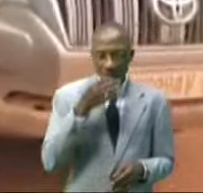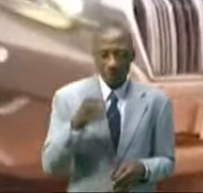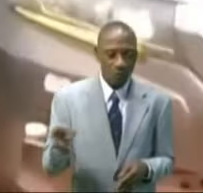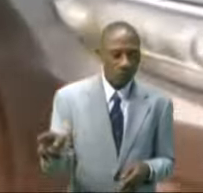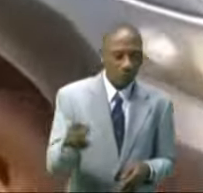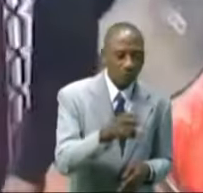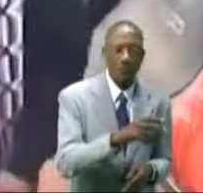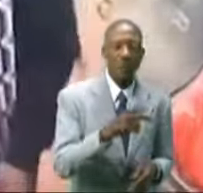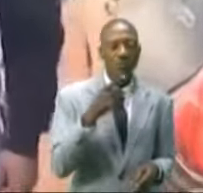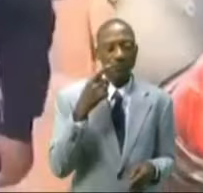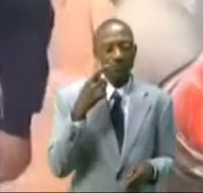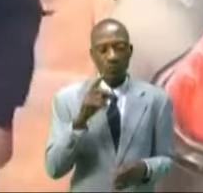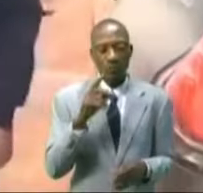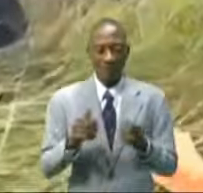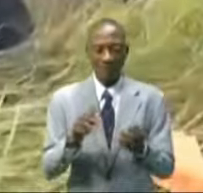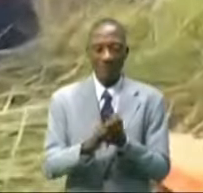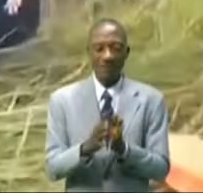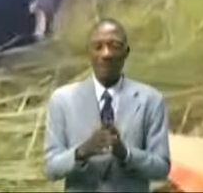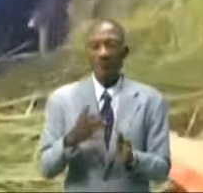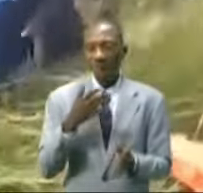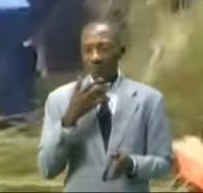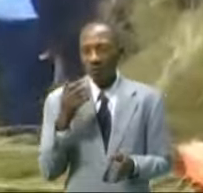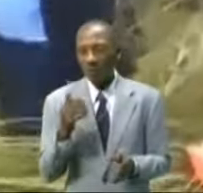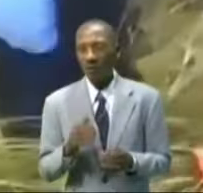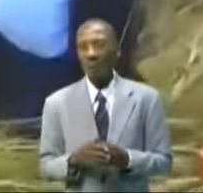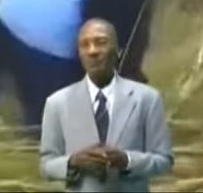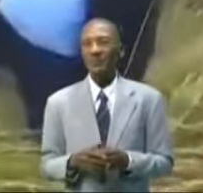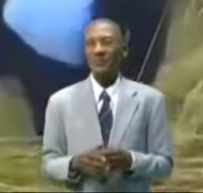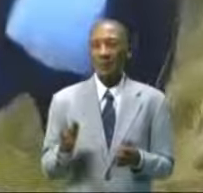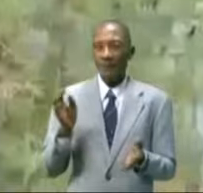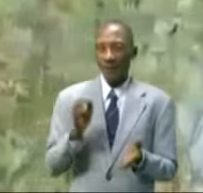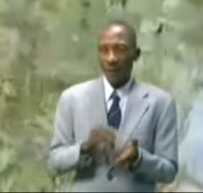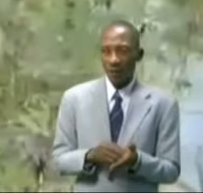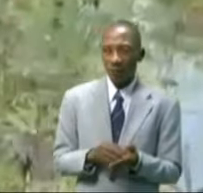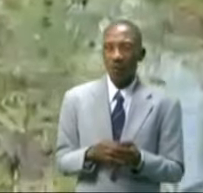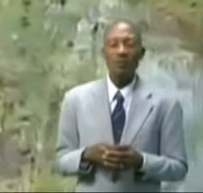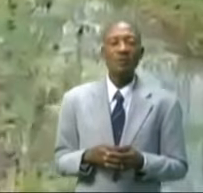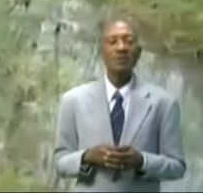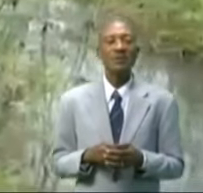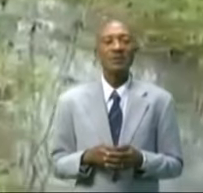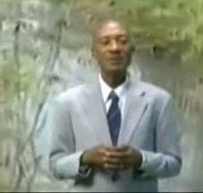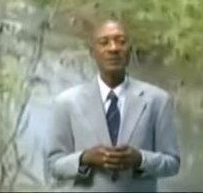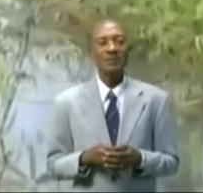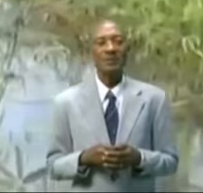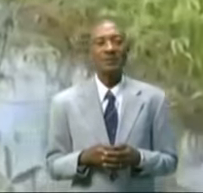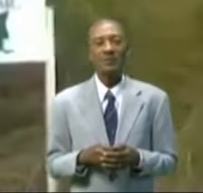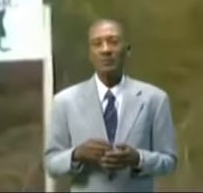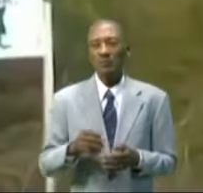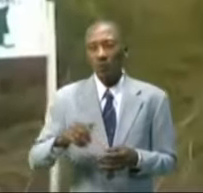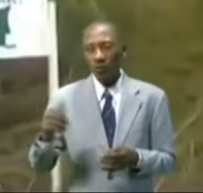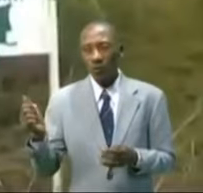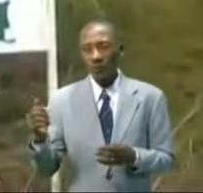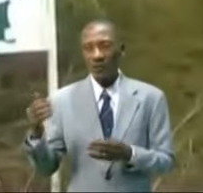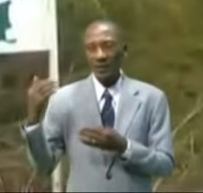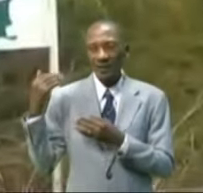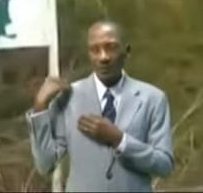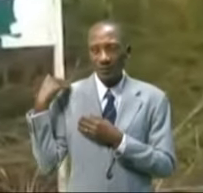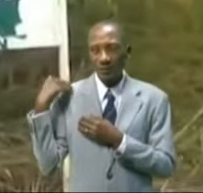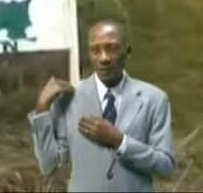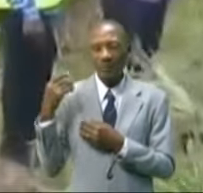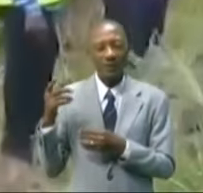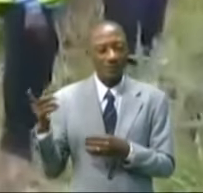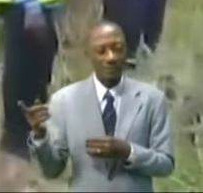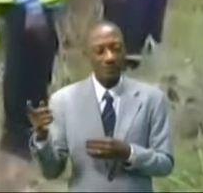Toujours dans les Haut-Katanga, l'administrateur et directeur général du Fonds forestier national, Honoré Moulumba Kalala, s'est rendu à